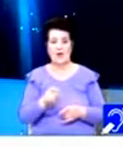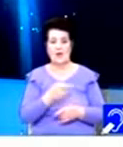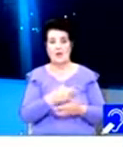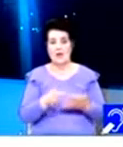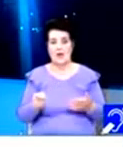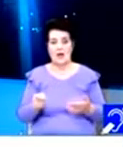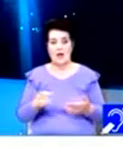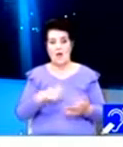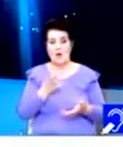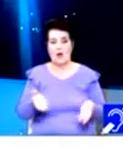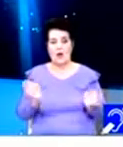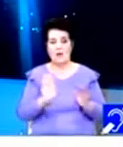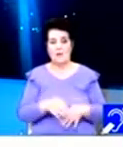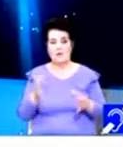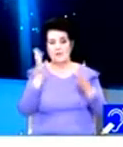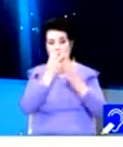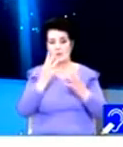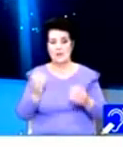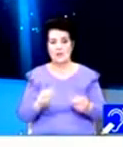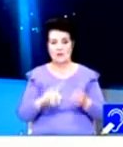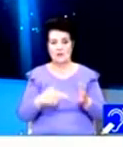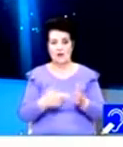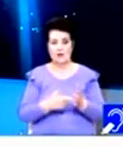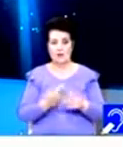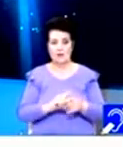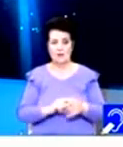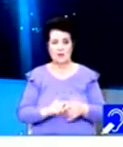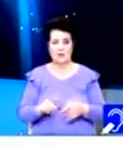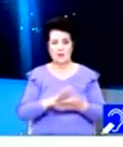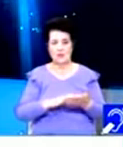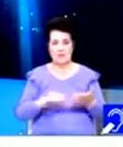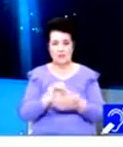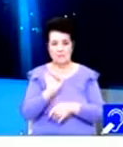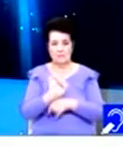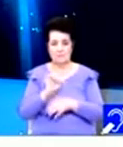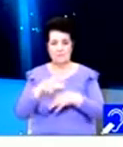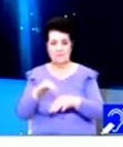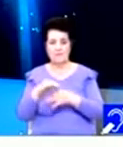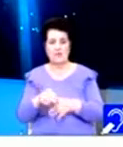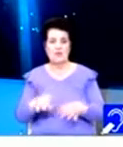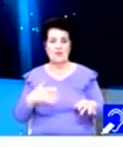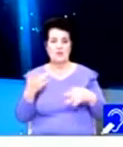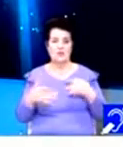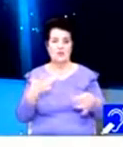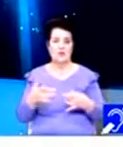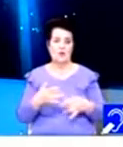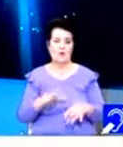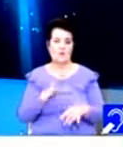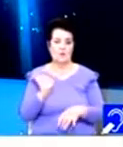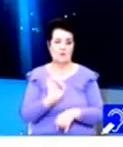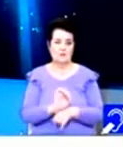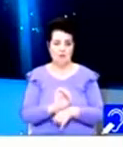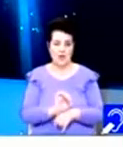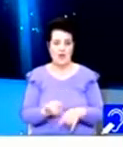Times Square, au rămas în întuneric. Oameni blocați în lifturi, trafic paralizat și un concert Jennifer Lopez întrerupt